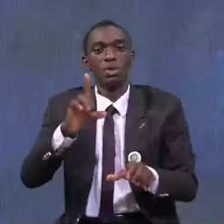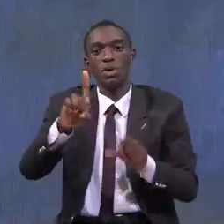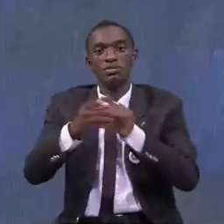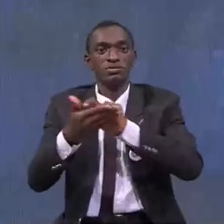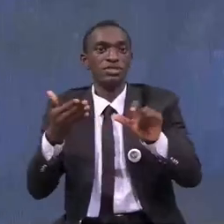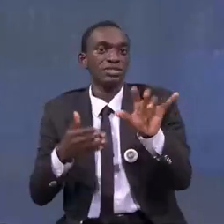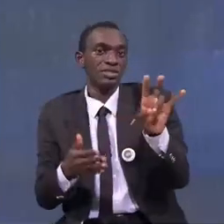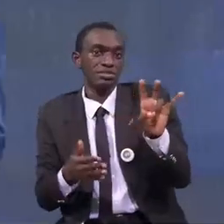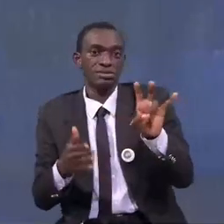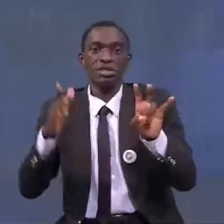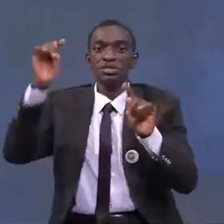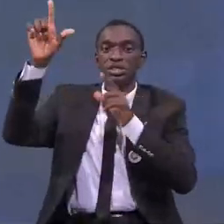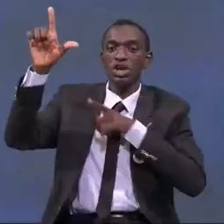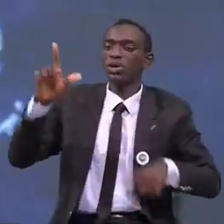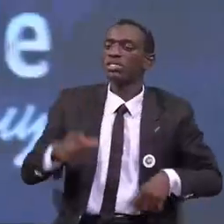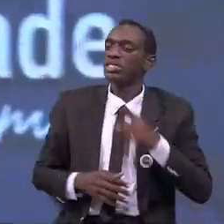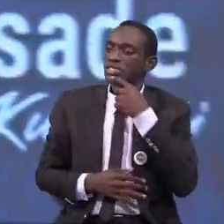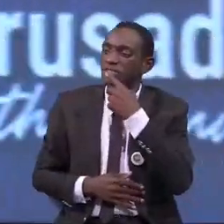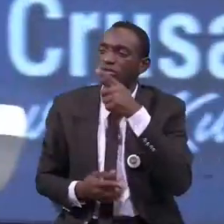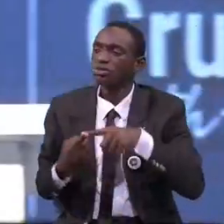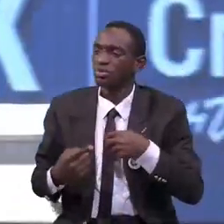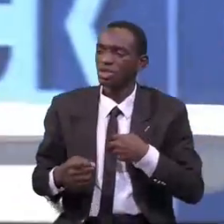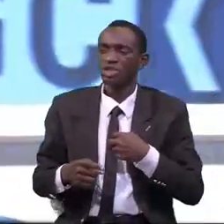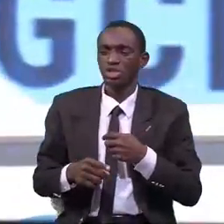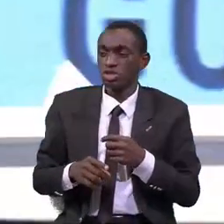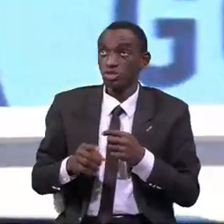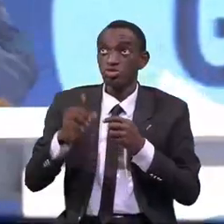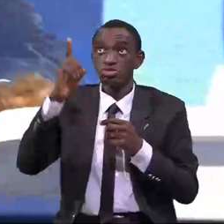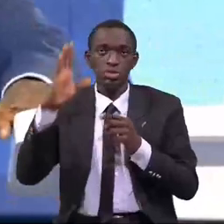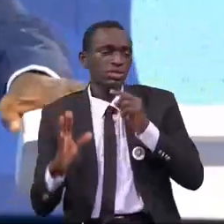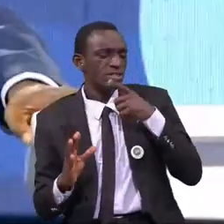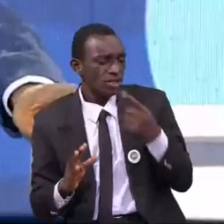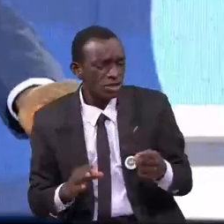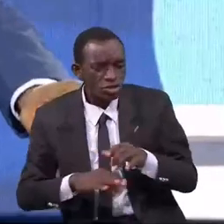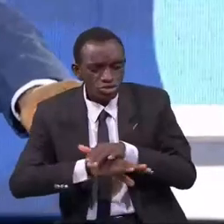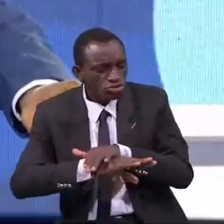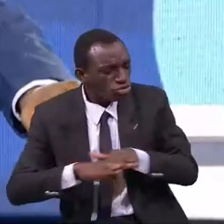7 et l'éternel me dit ne dis pas je suis un